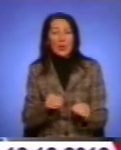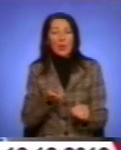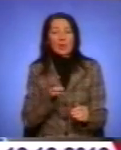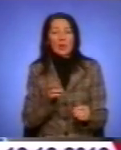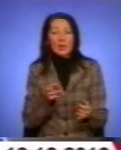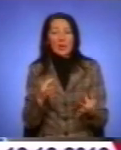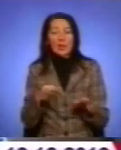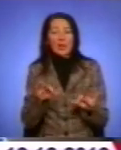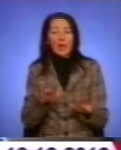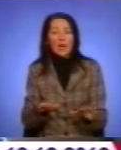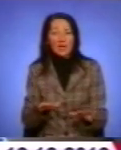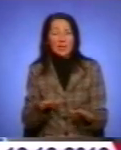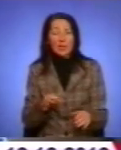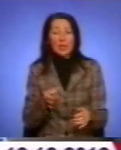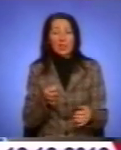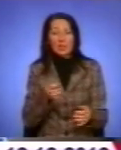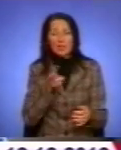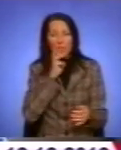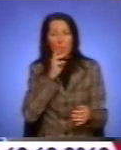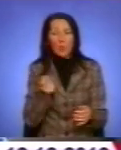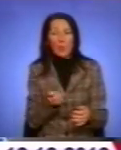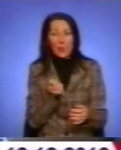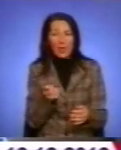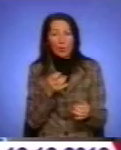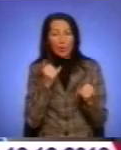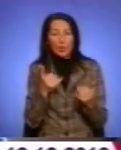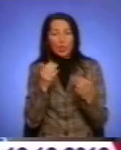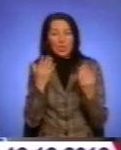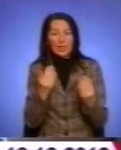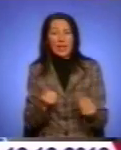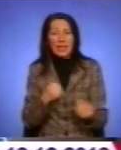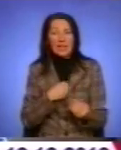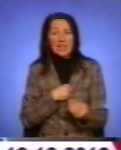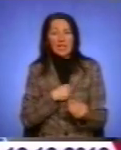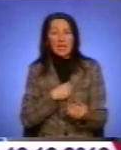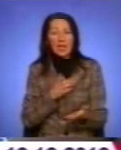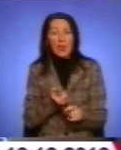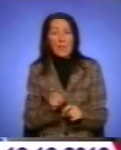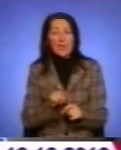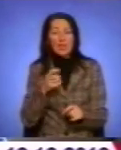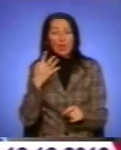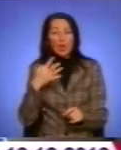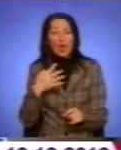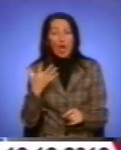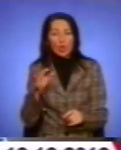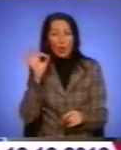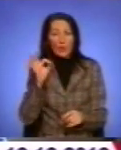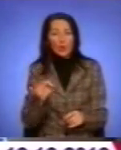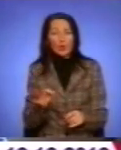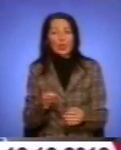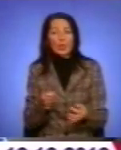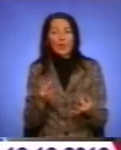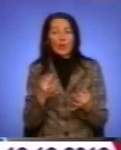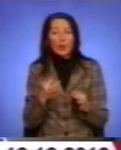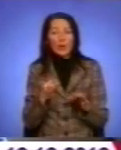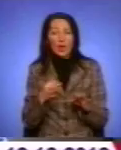вакансією, з низькою заробітною платою, на сьогоднішній день, на жаль, більше 43% вакансій, які